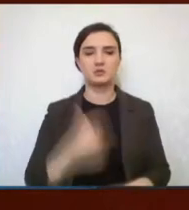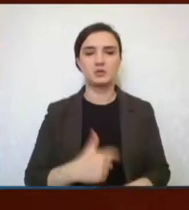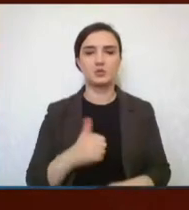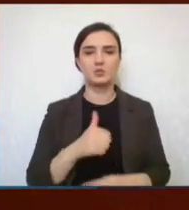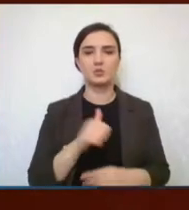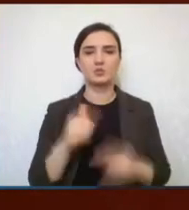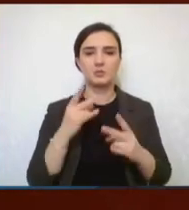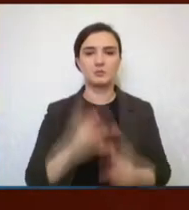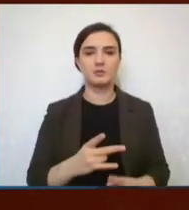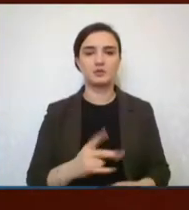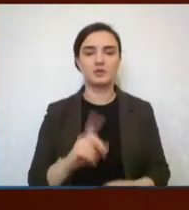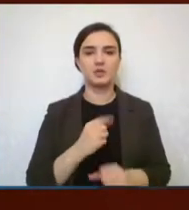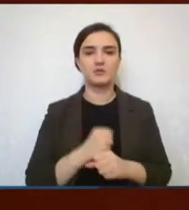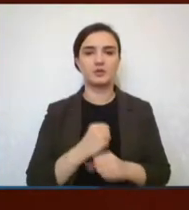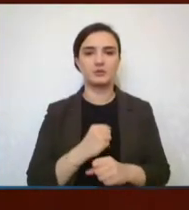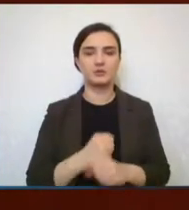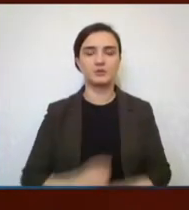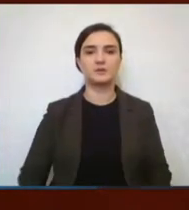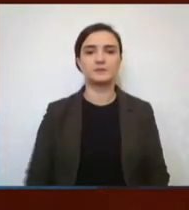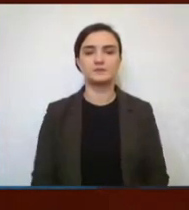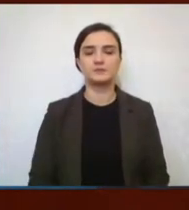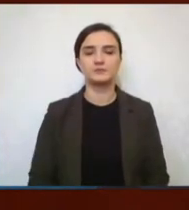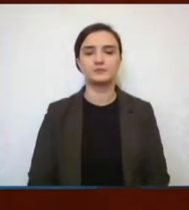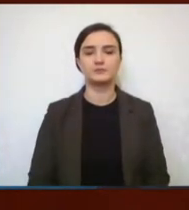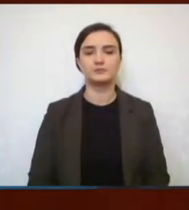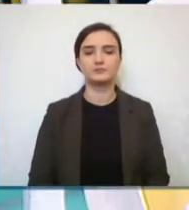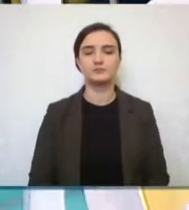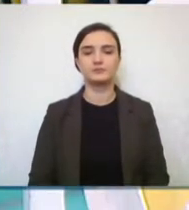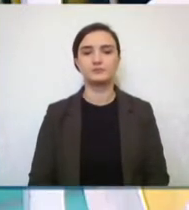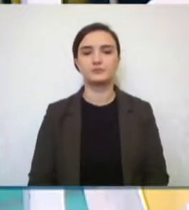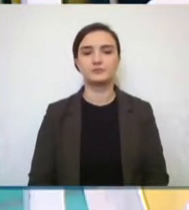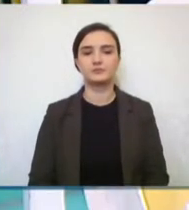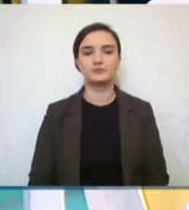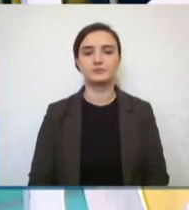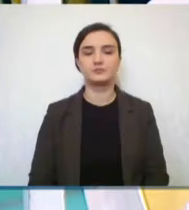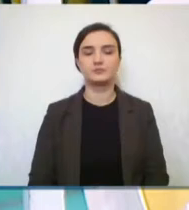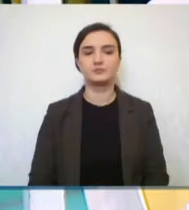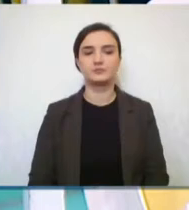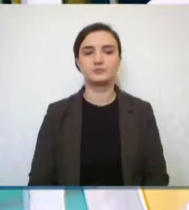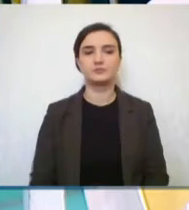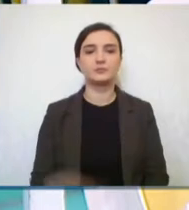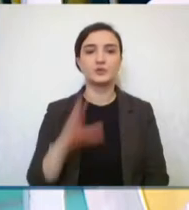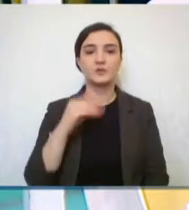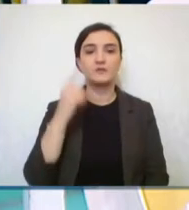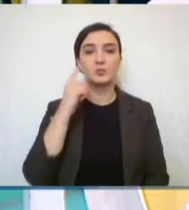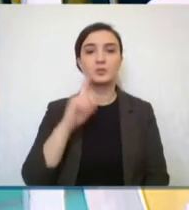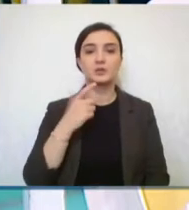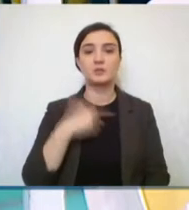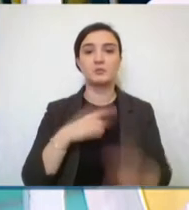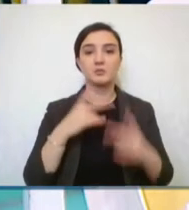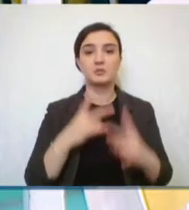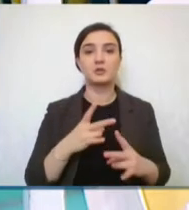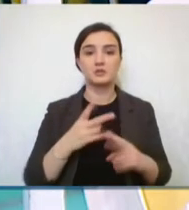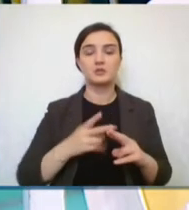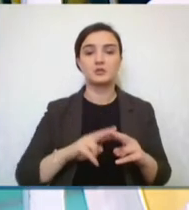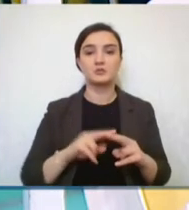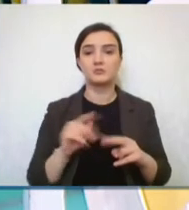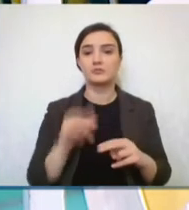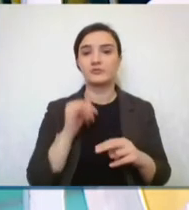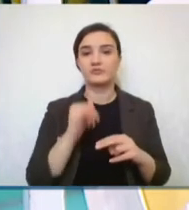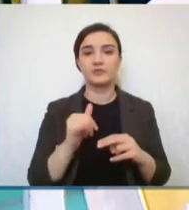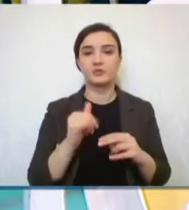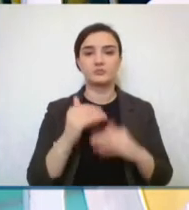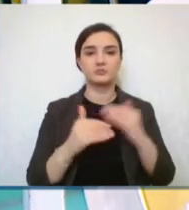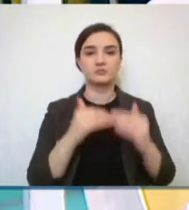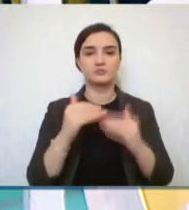რა გავაკეთე. რო ვფიქრობ, რომ რა დამემართა და ამის იქით არ მივდივარ, შესაბამისად ვერც ვერსად ვერ წავალ. ანუ